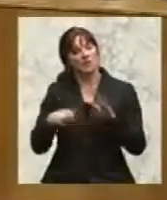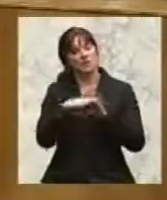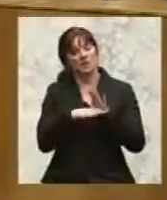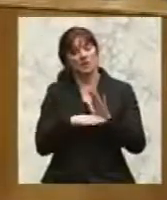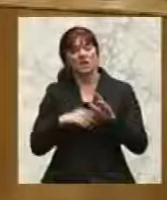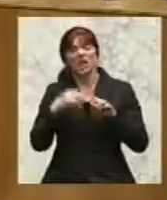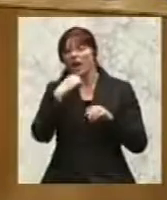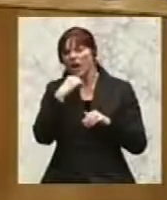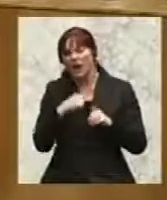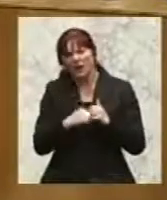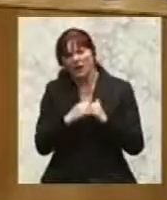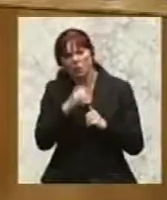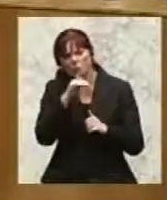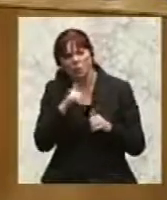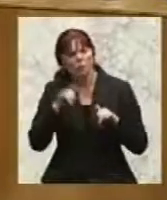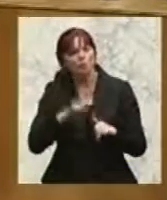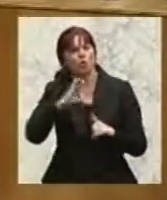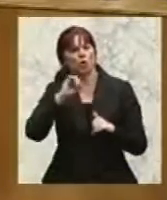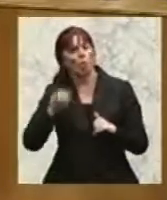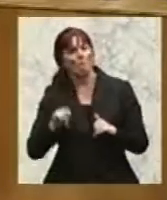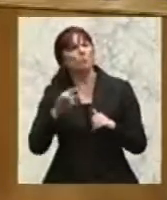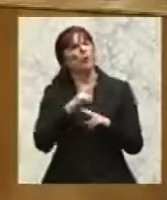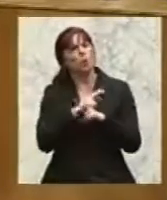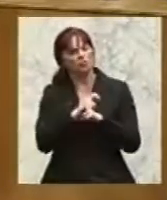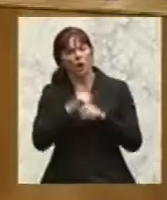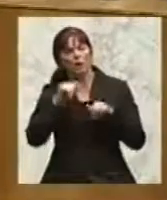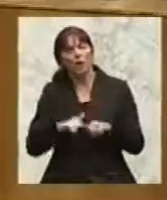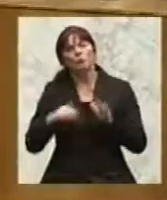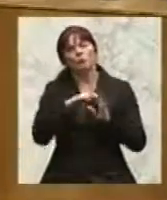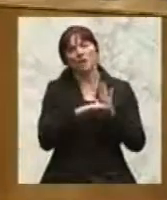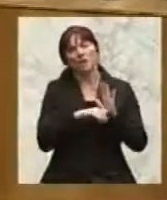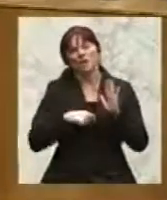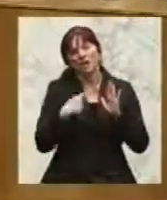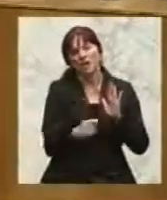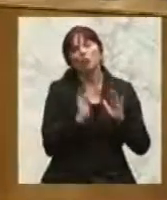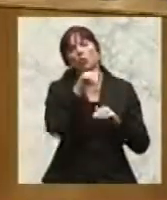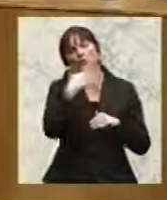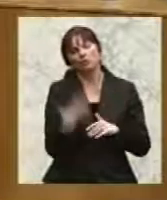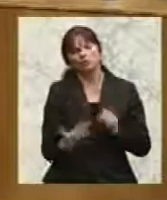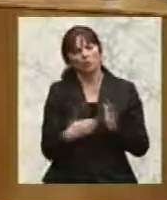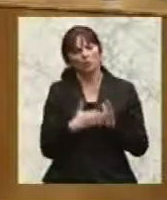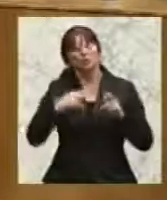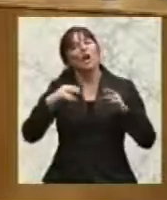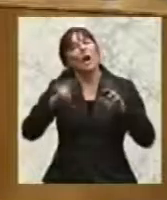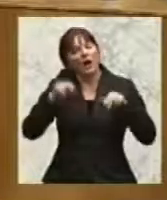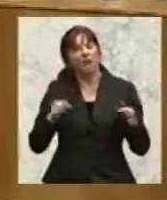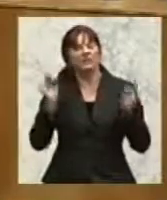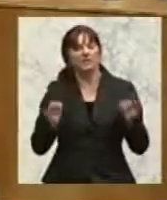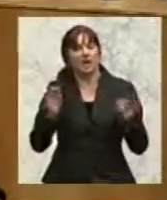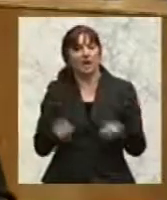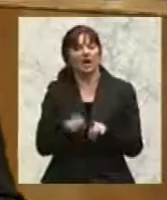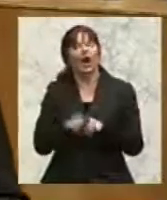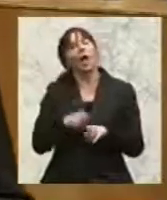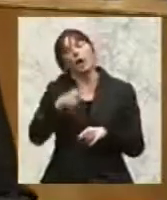Austria halbjährlich eine Liste seiner unterliegenden Rechtsträger, mehr als 5.000 an der Zahl, nämlich Namen, Adressen, vertretungsbefugte Organe